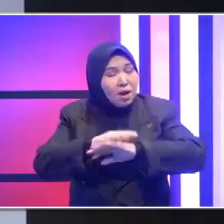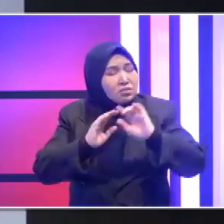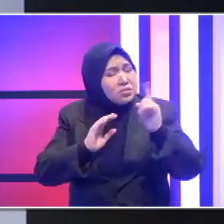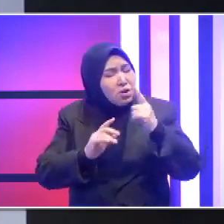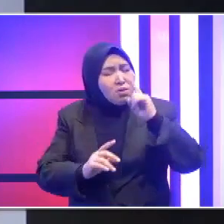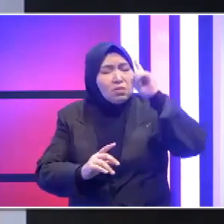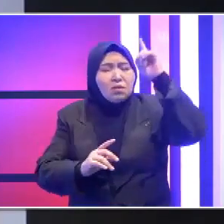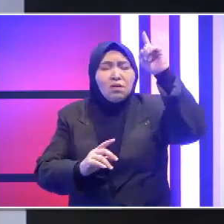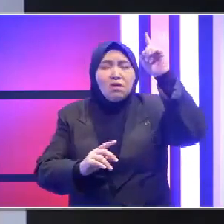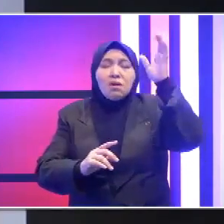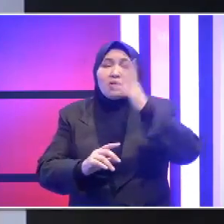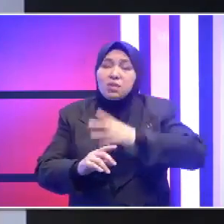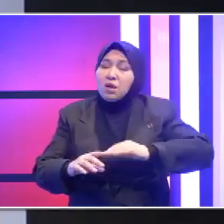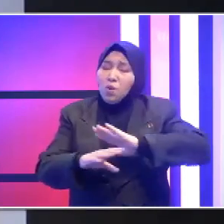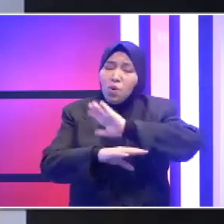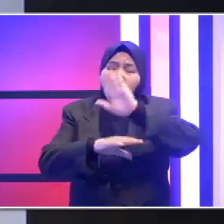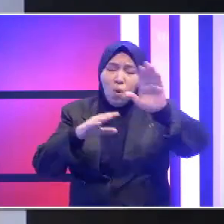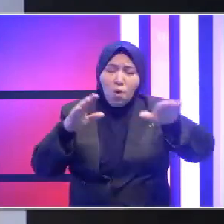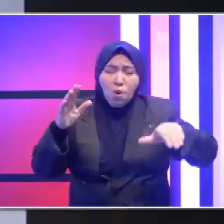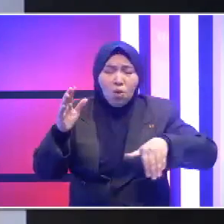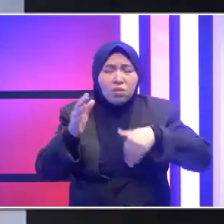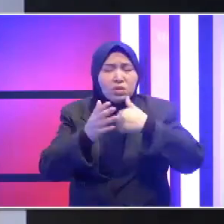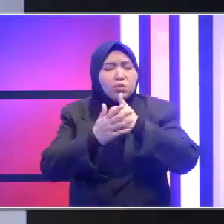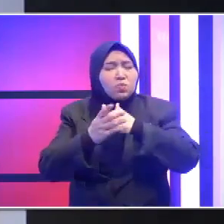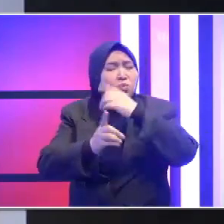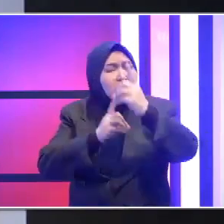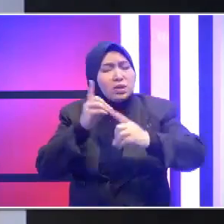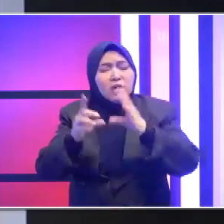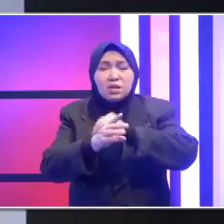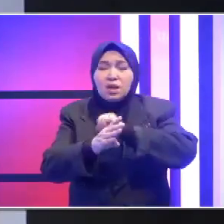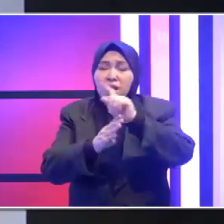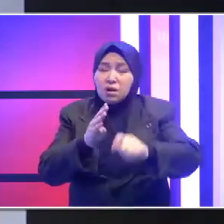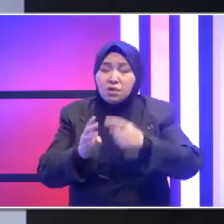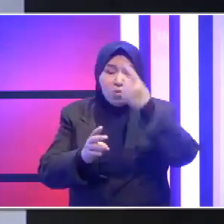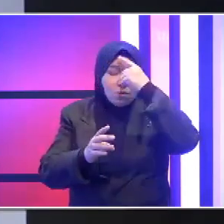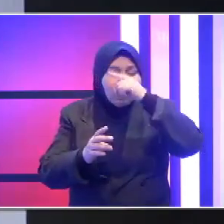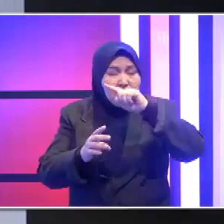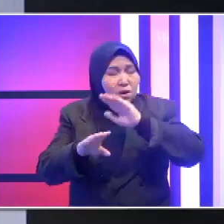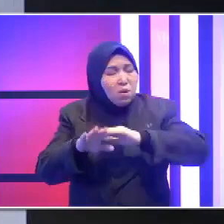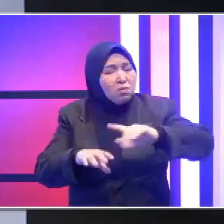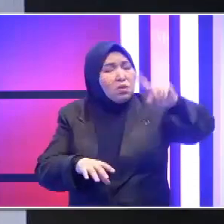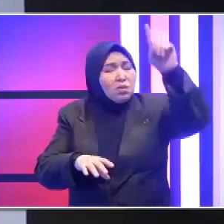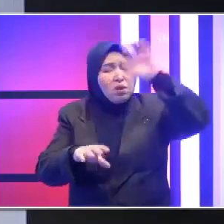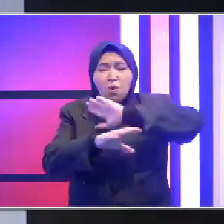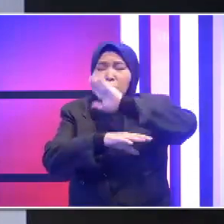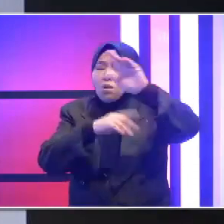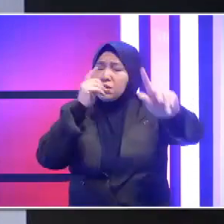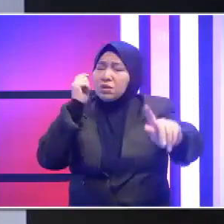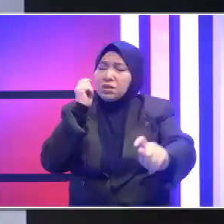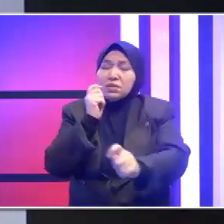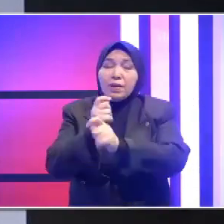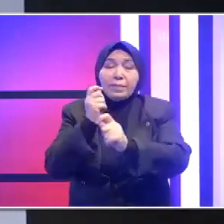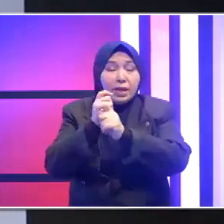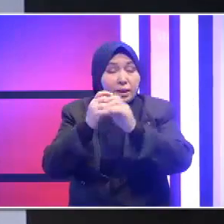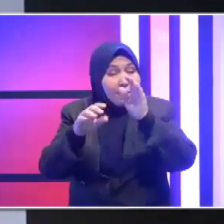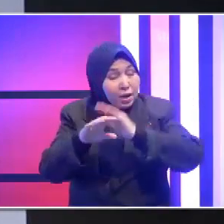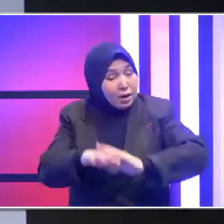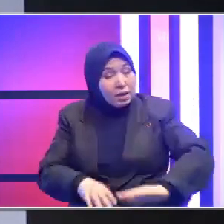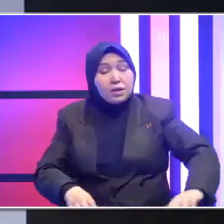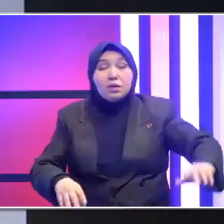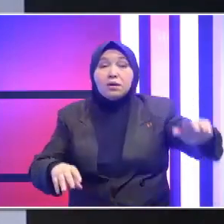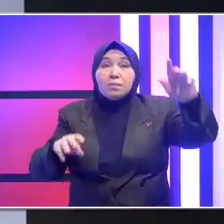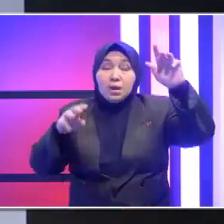selalu Puji baginya di dunia dan hari akhirat dan bagi-nya segala penentuan dan kepada-nya-lah kamu